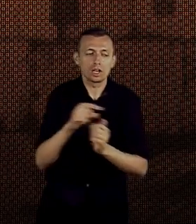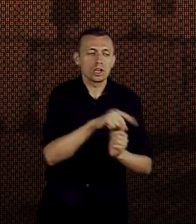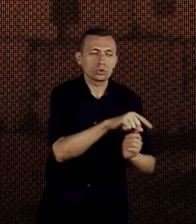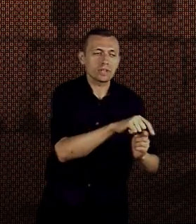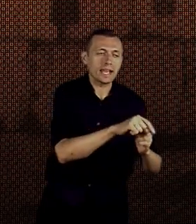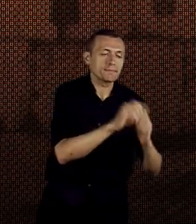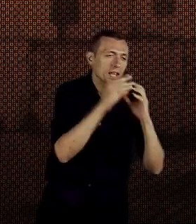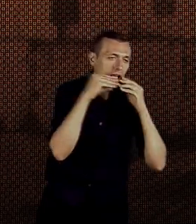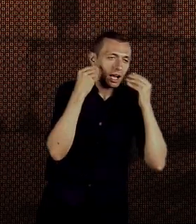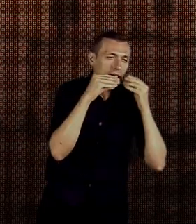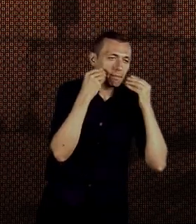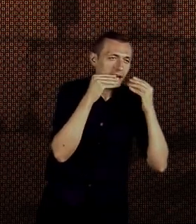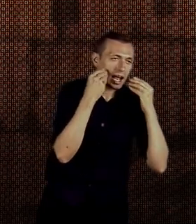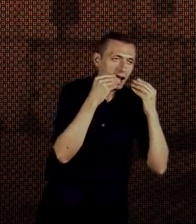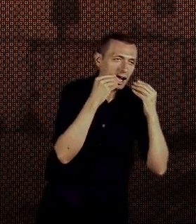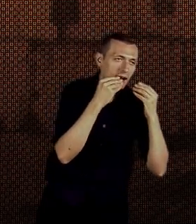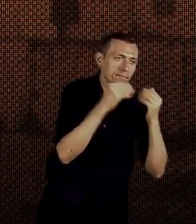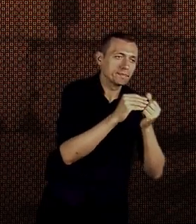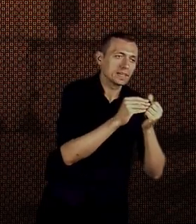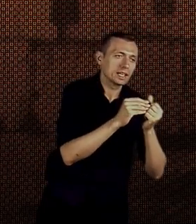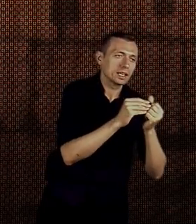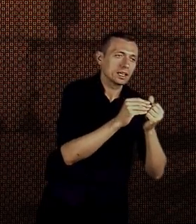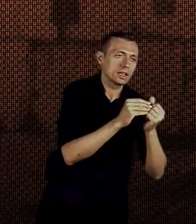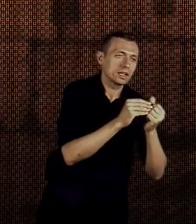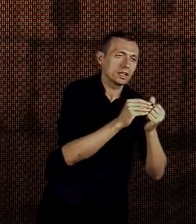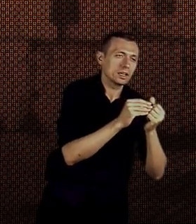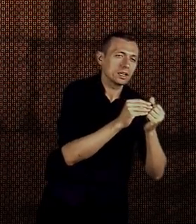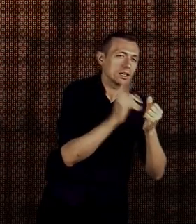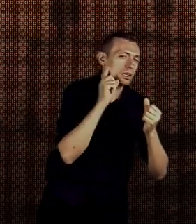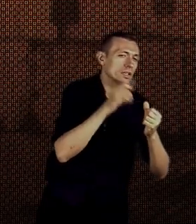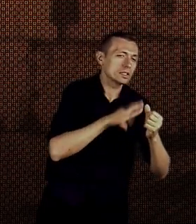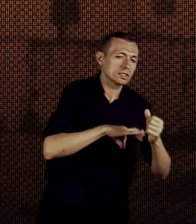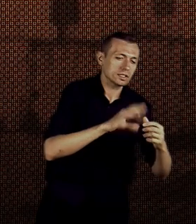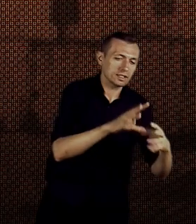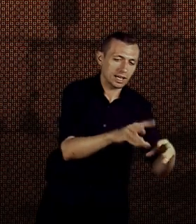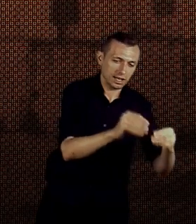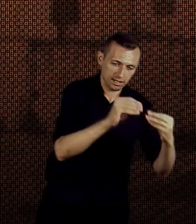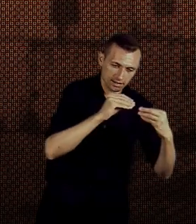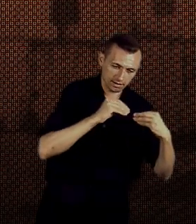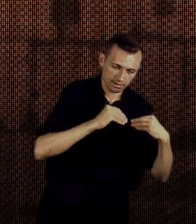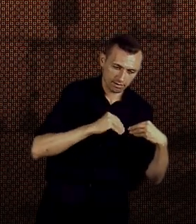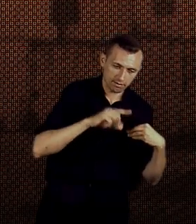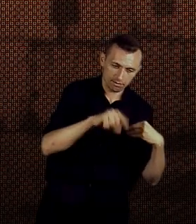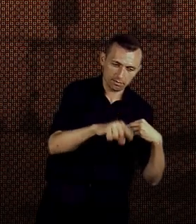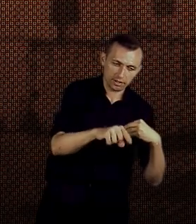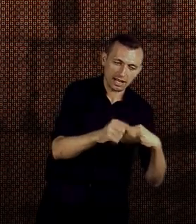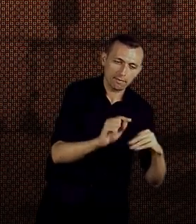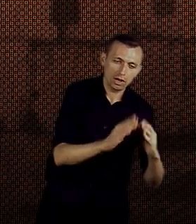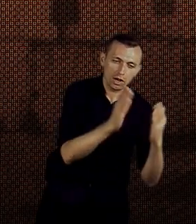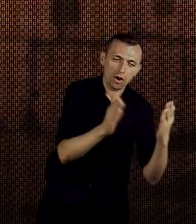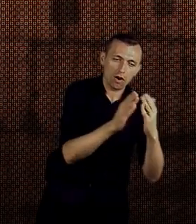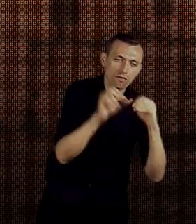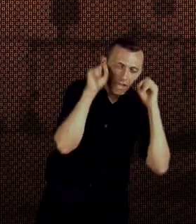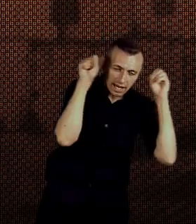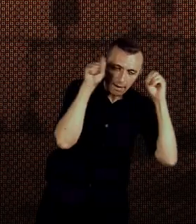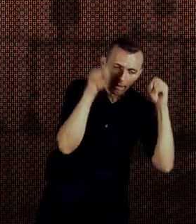powiedział Abrahamowi po zakończeniu wielkiej próby. Posłuchajcie, nie odmówiłeś